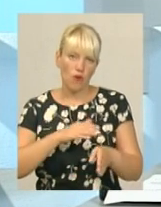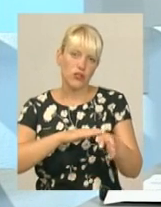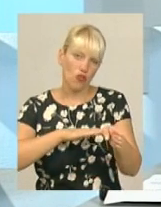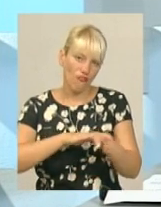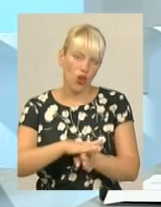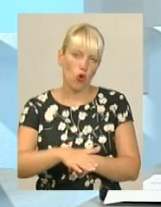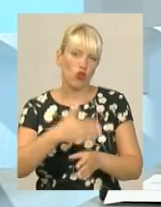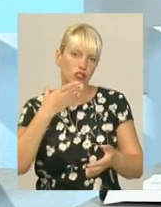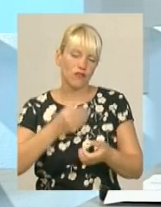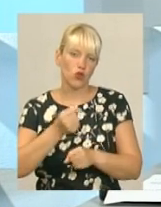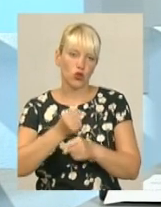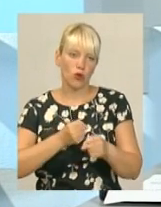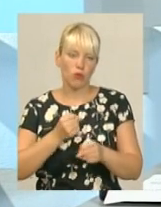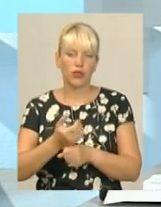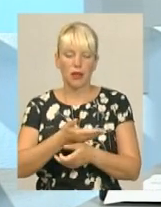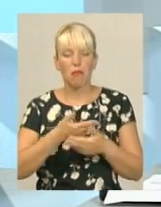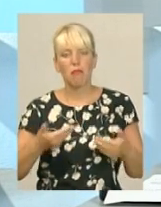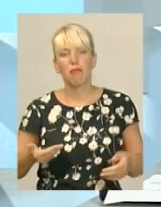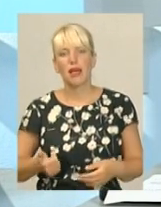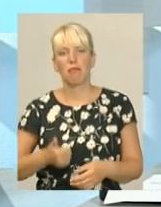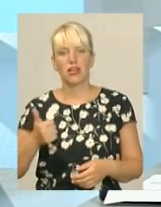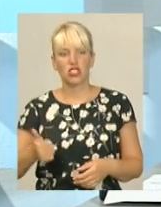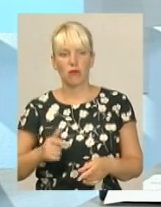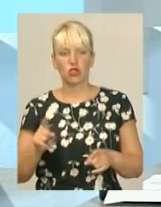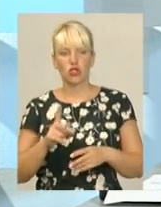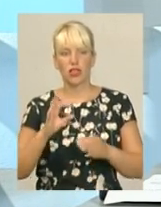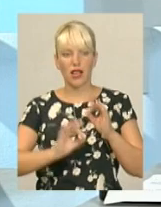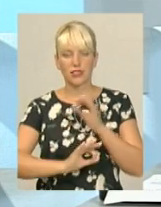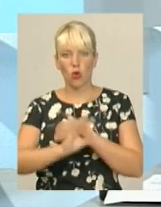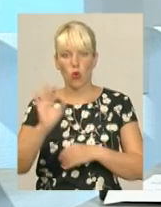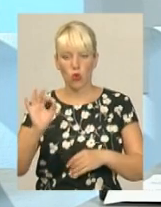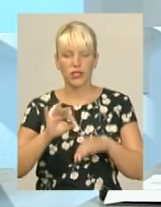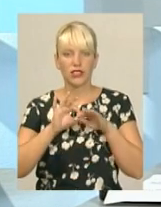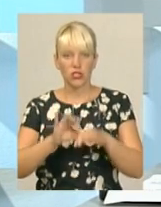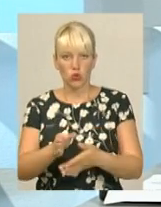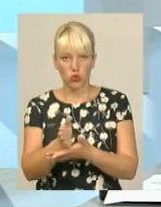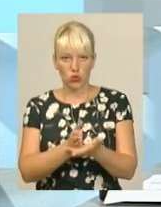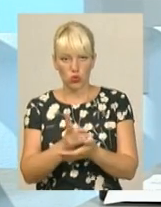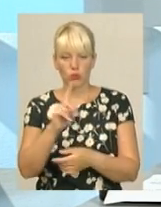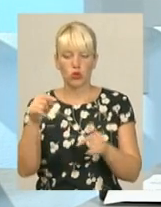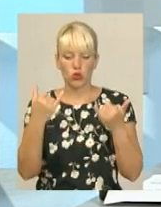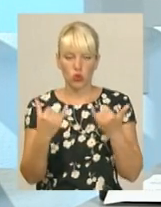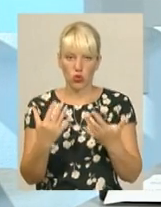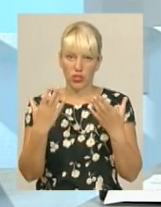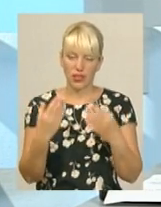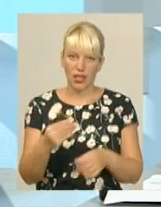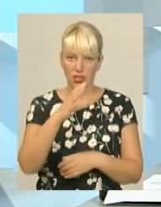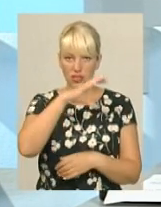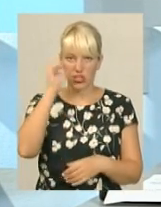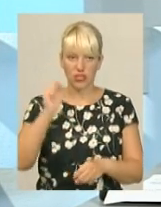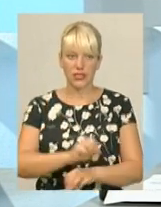поліцейськими по тій причині, що вони третій рік вже на сході добросовісно несуть службу. Що вони сьогодні день і ніч